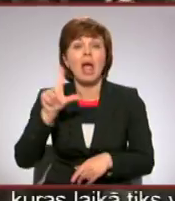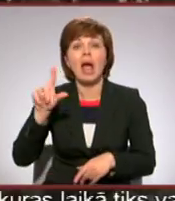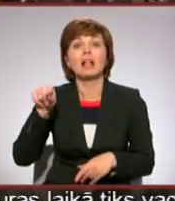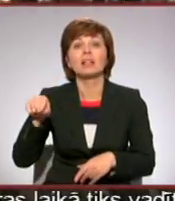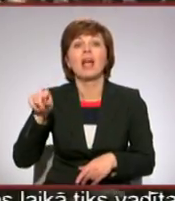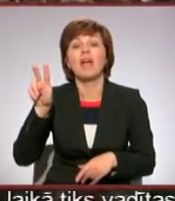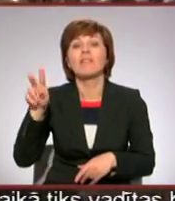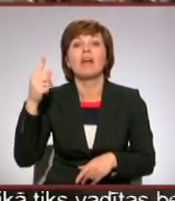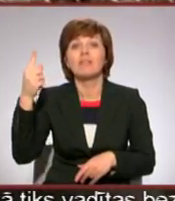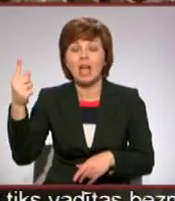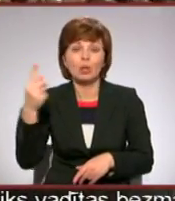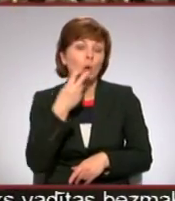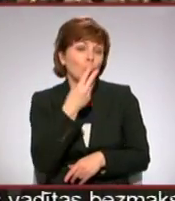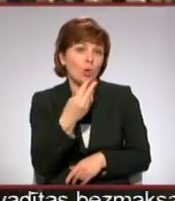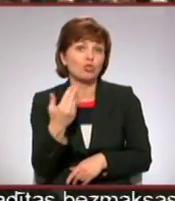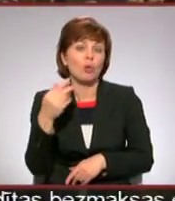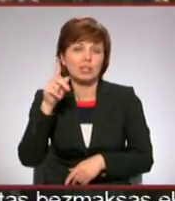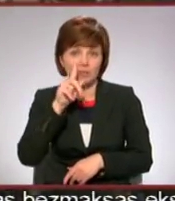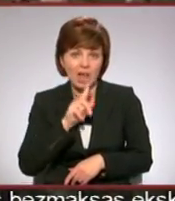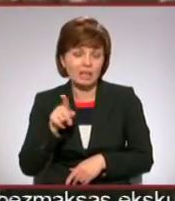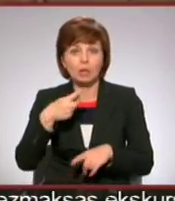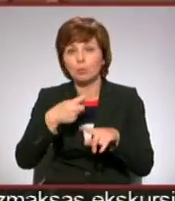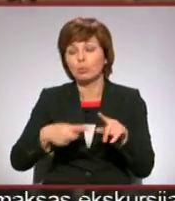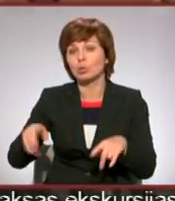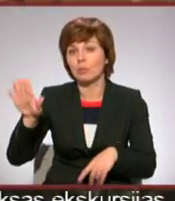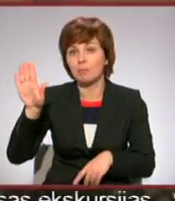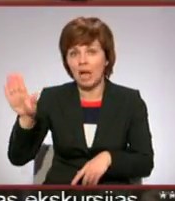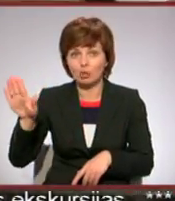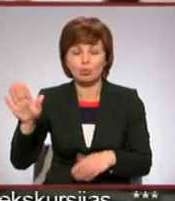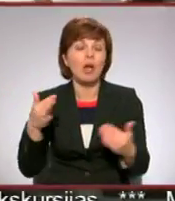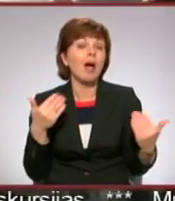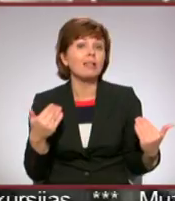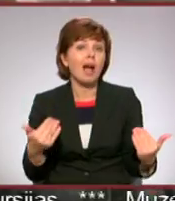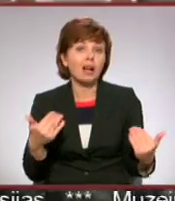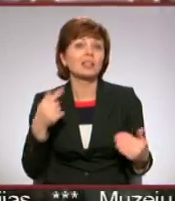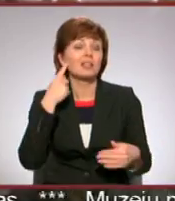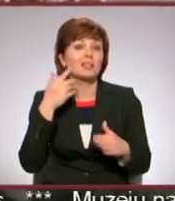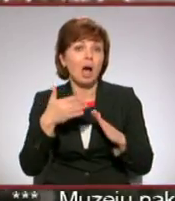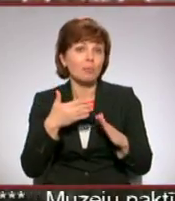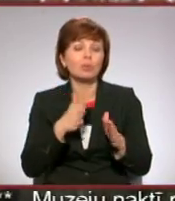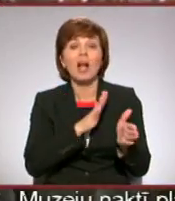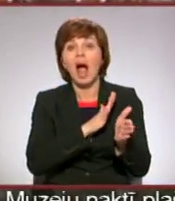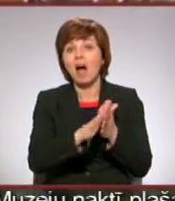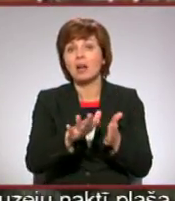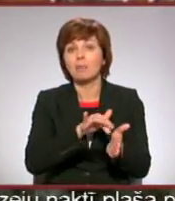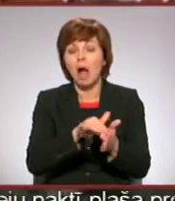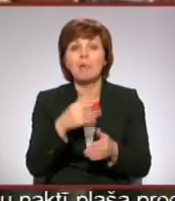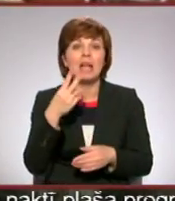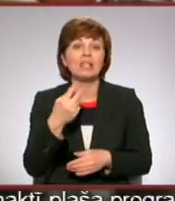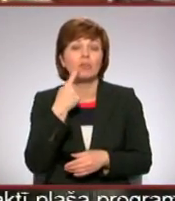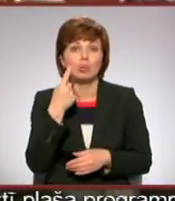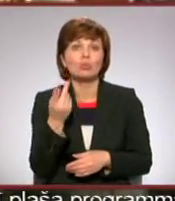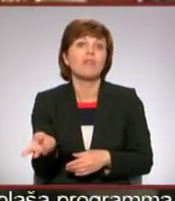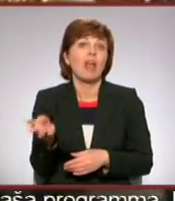to noskatīties šo svētdienu uz 5:00. Un šobrīd, cik es saprotu, tik viens garām gājies tuvāko 2 stundu laikā var